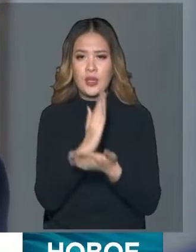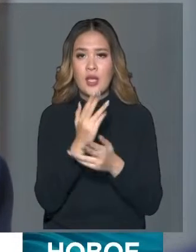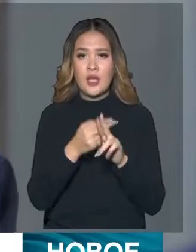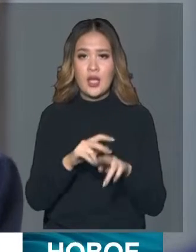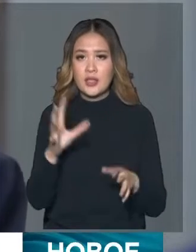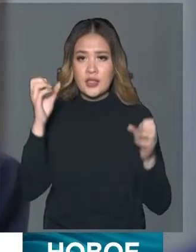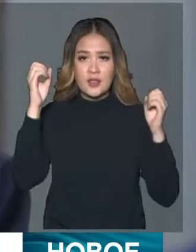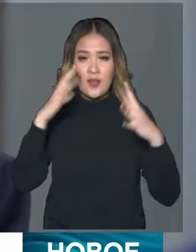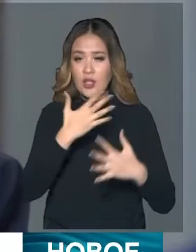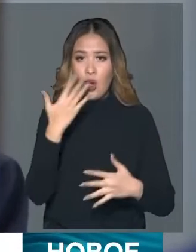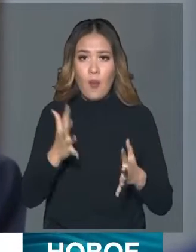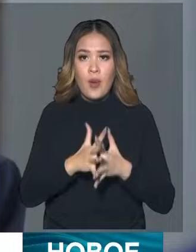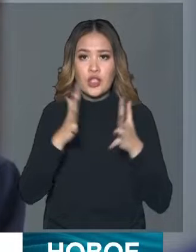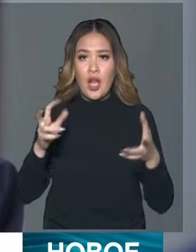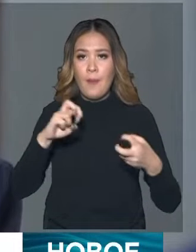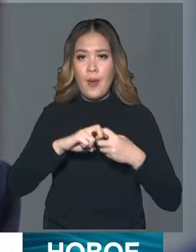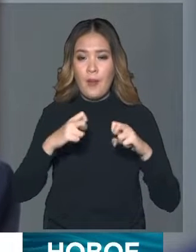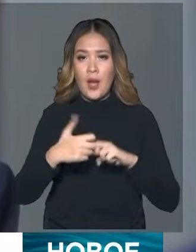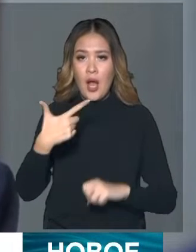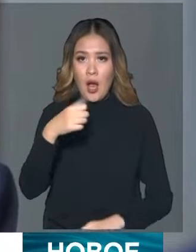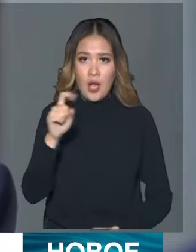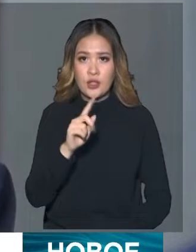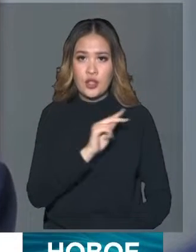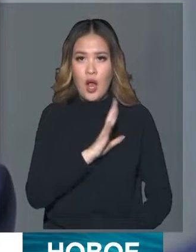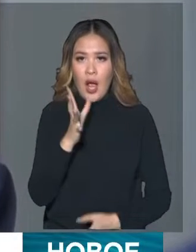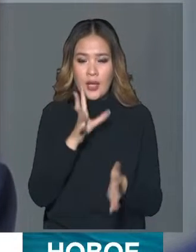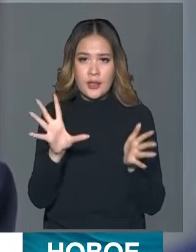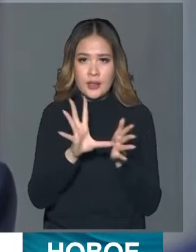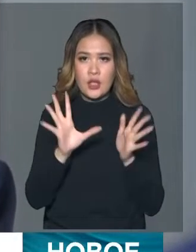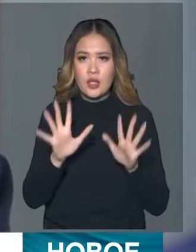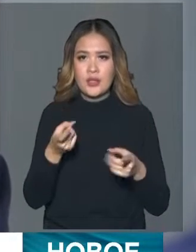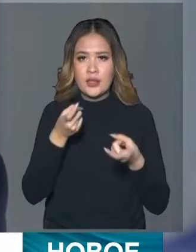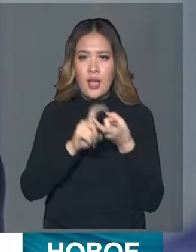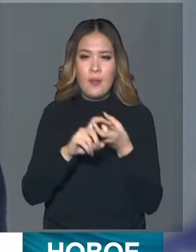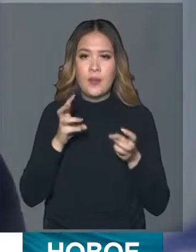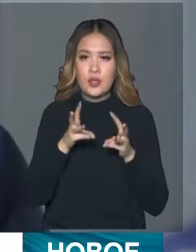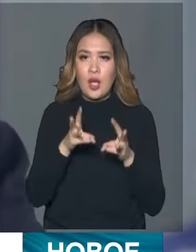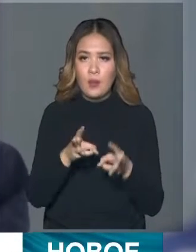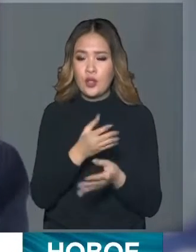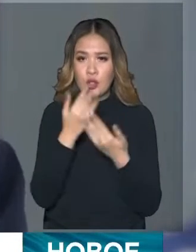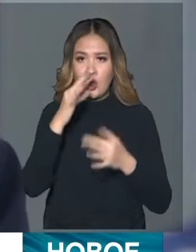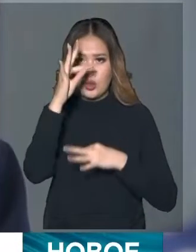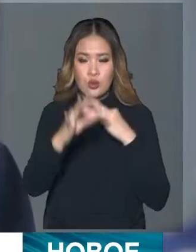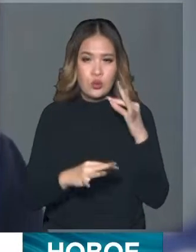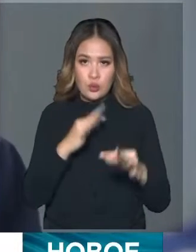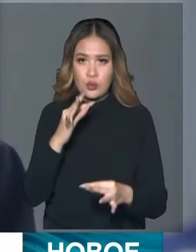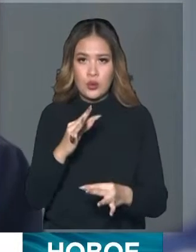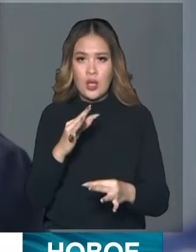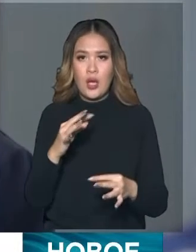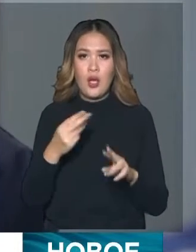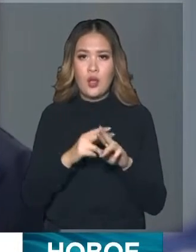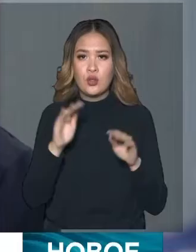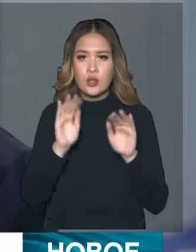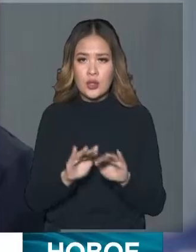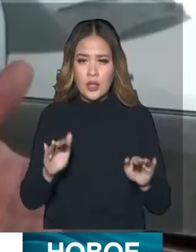Света нет, это большая проблема. Газовый котел работает от электричества. Соответственно, без отопления сутками сидим, если аварии возникают. Дома